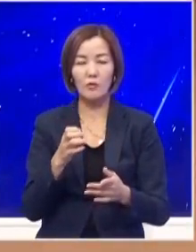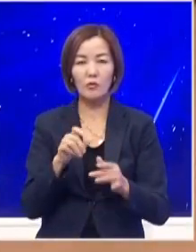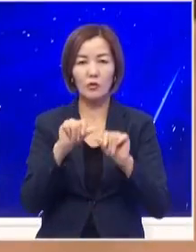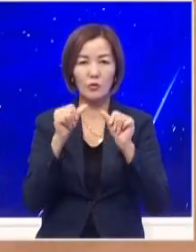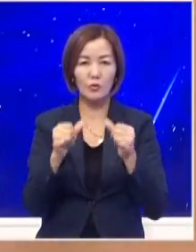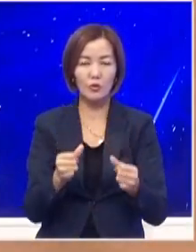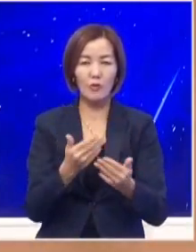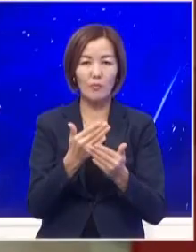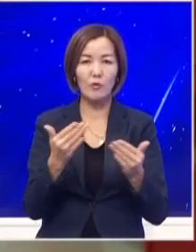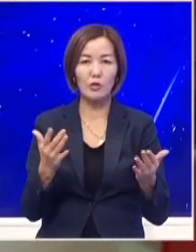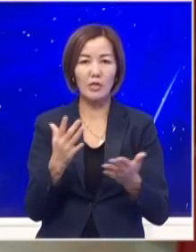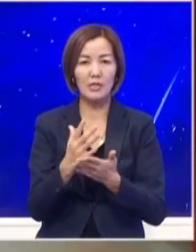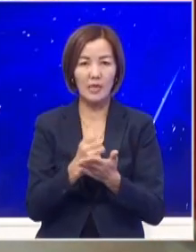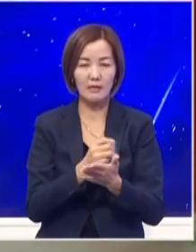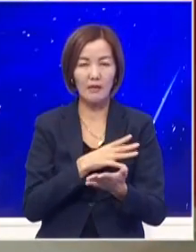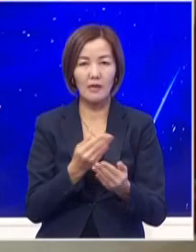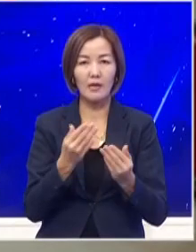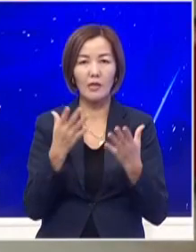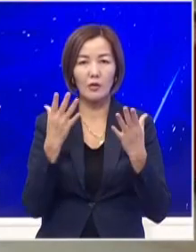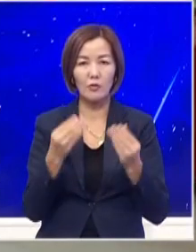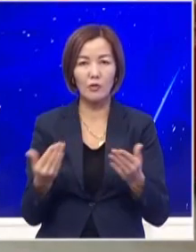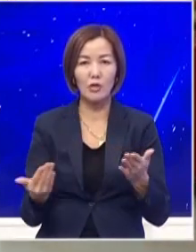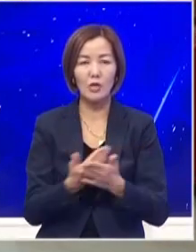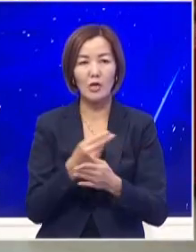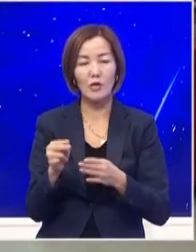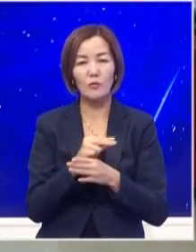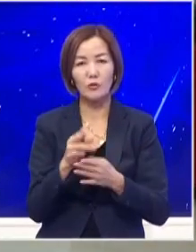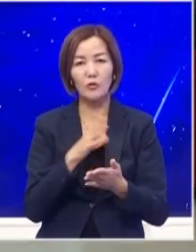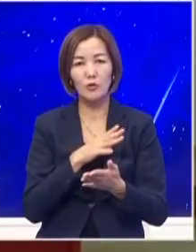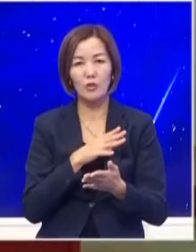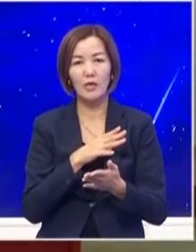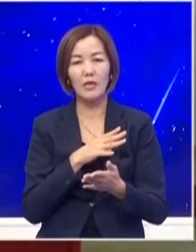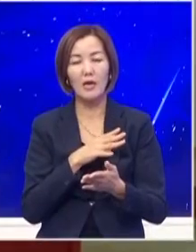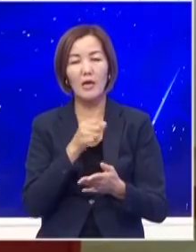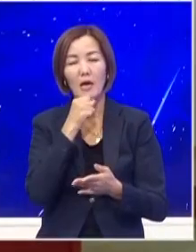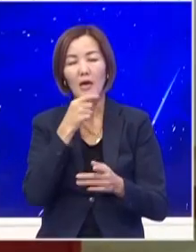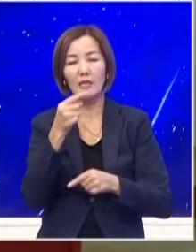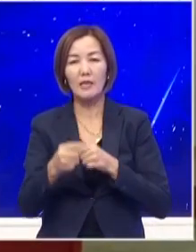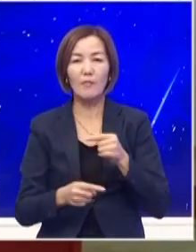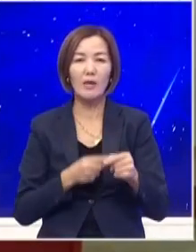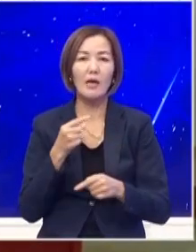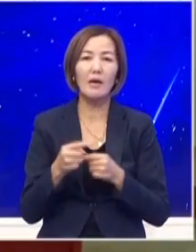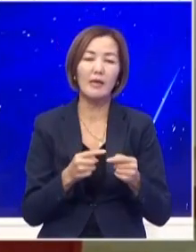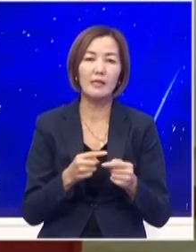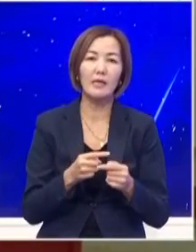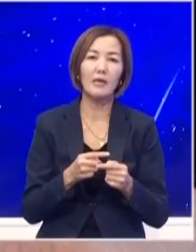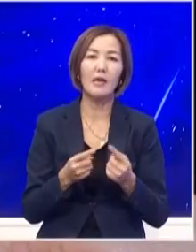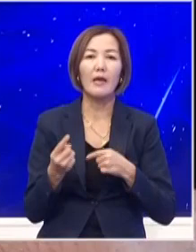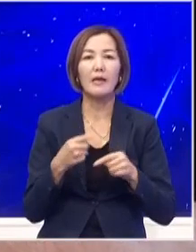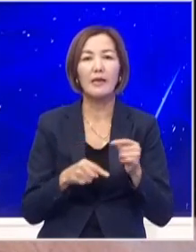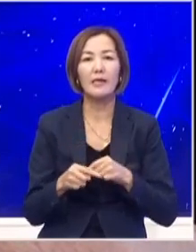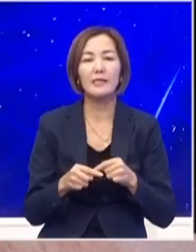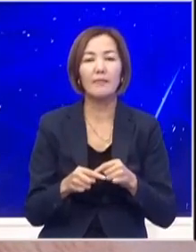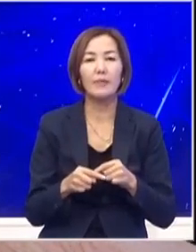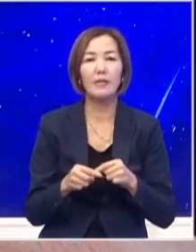жәдігерлері мұражай қорында сақталған, әлі де жаңару үстінде. Оған себеп атадан балаға мирас болған ата кәсіпті перзенті